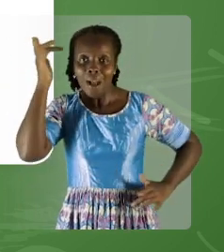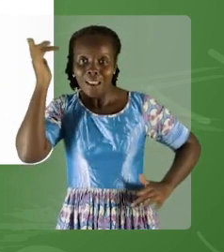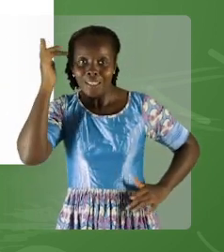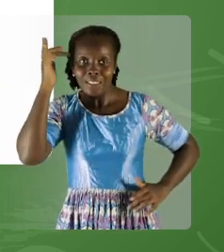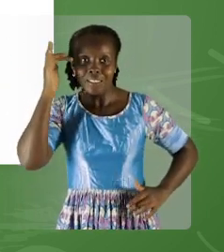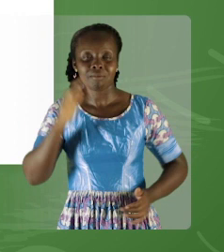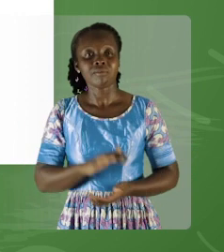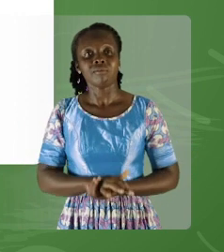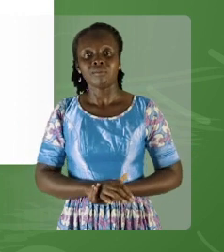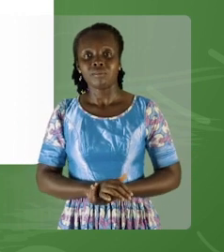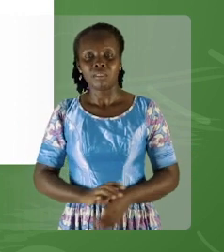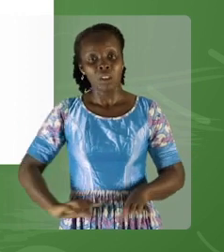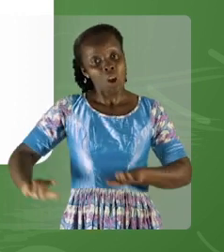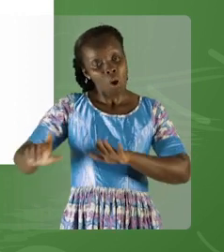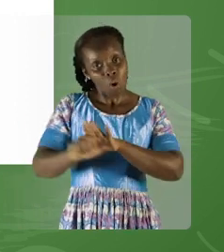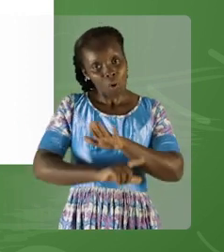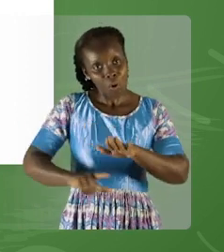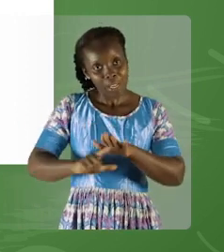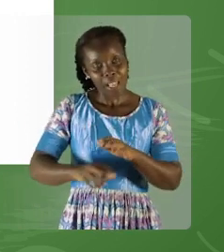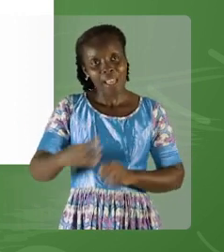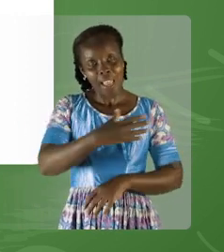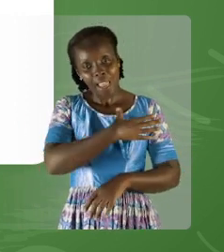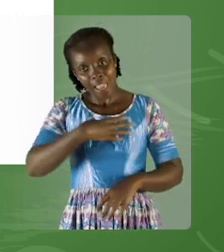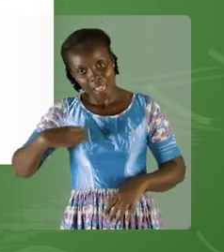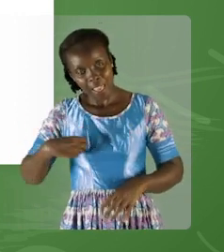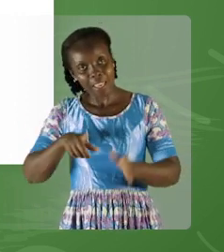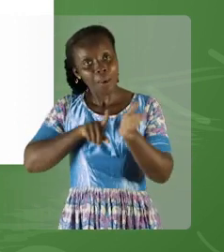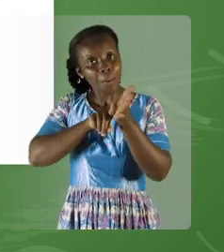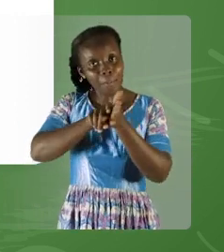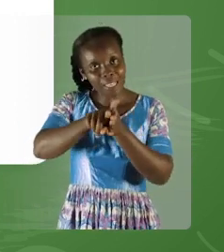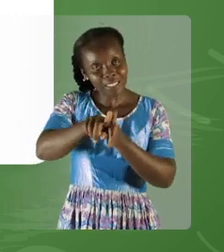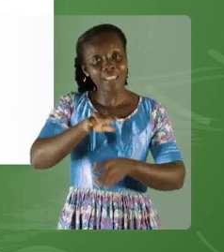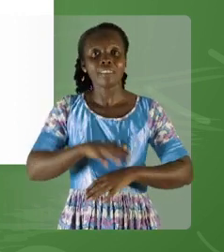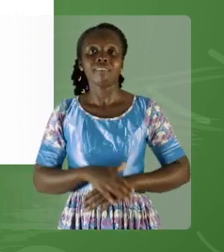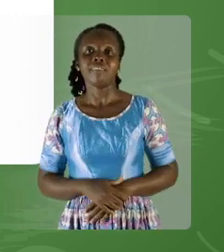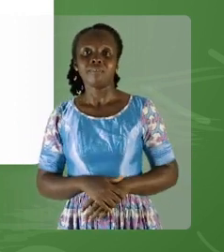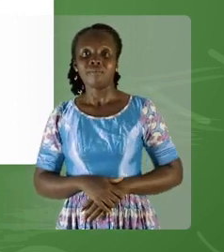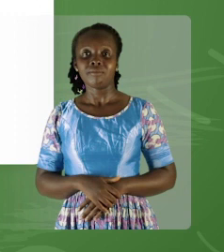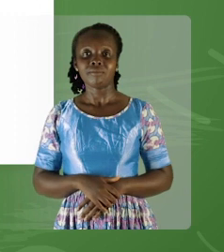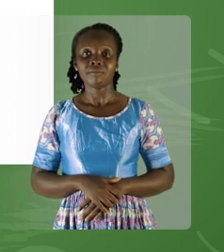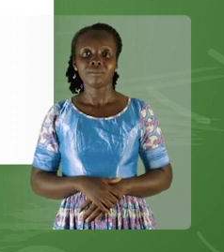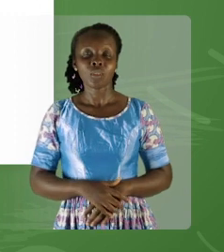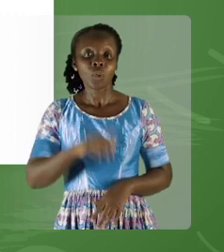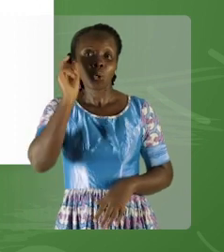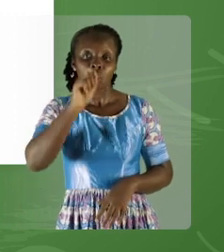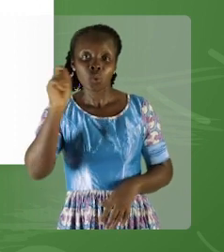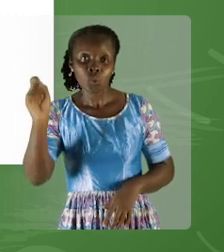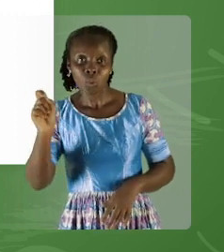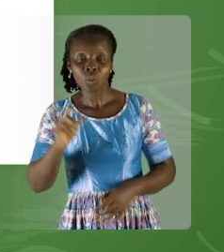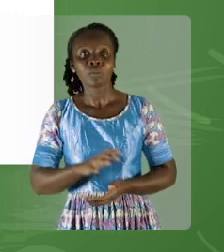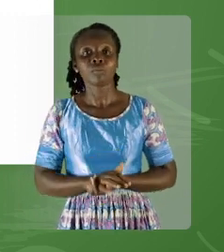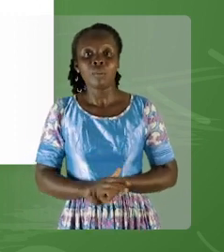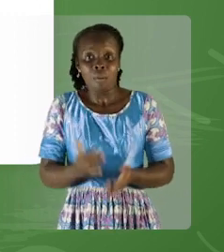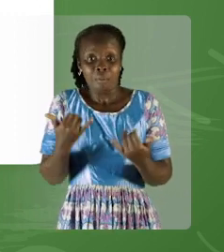maladie en même temps endémique et parasitaire.